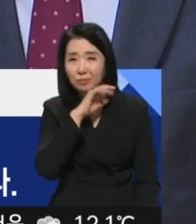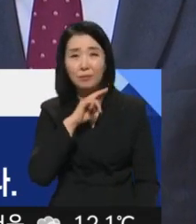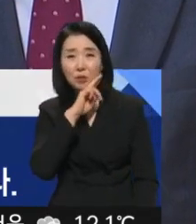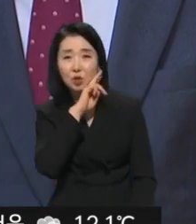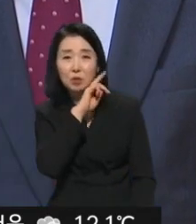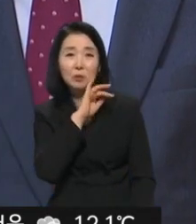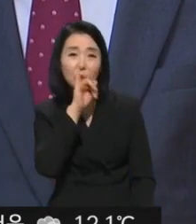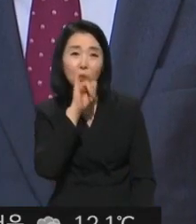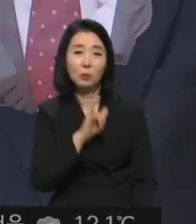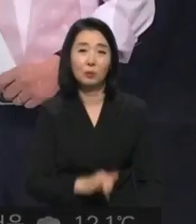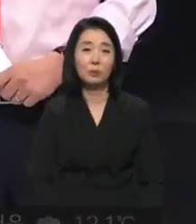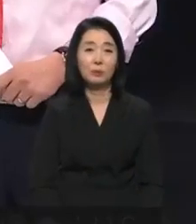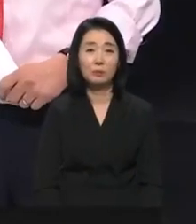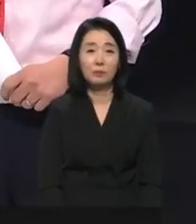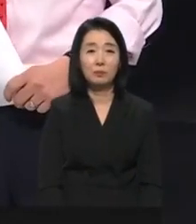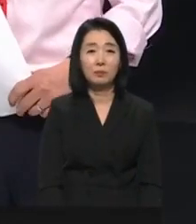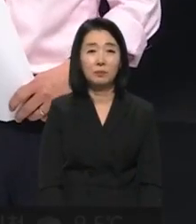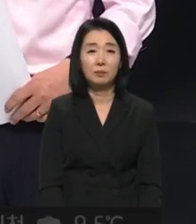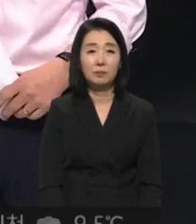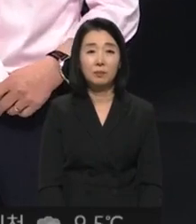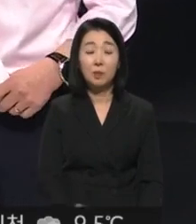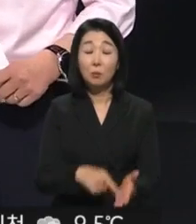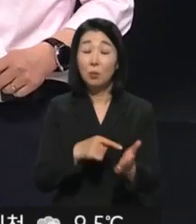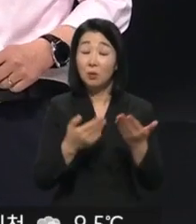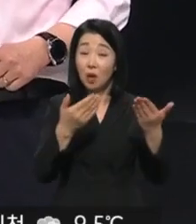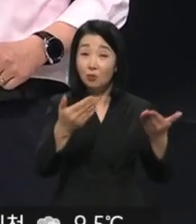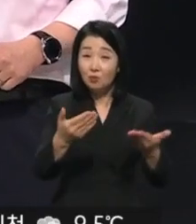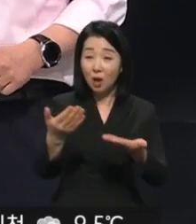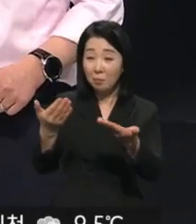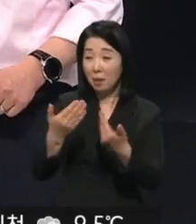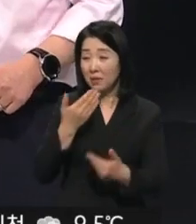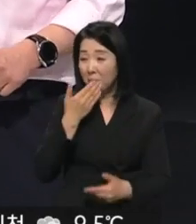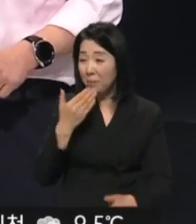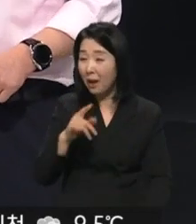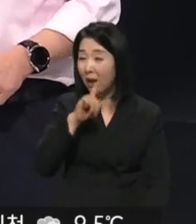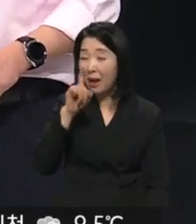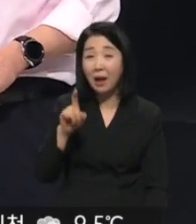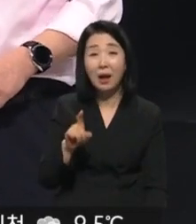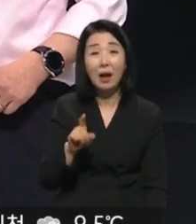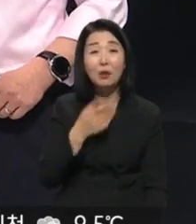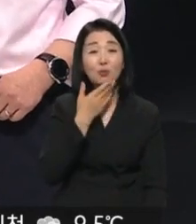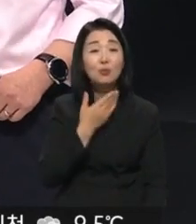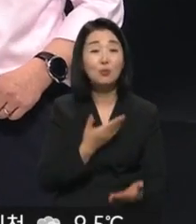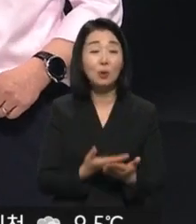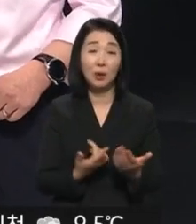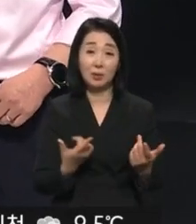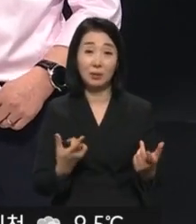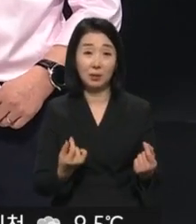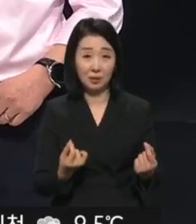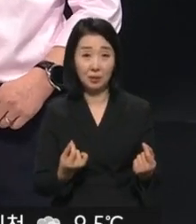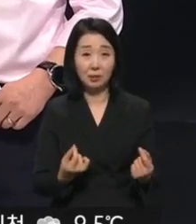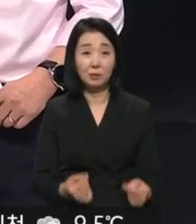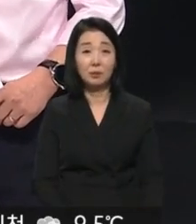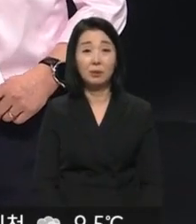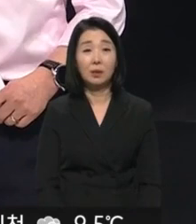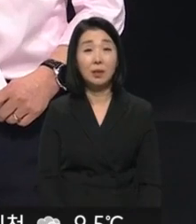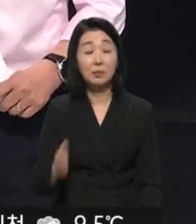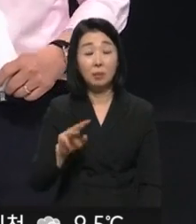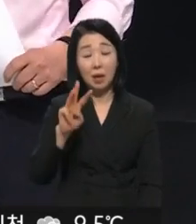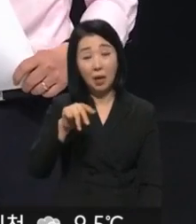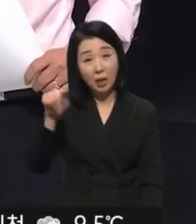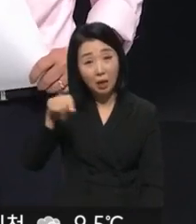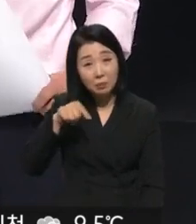겁니다. 물론 보상휴가를 받을 수 있느냐 중요한 문제 가운데 하나긴 합니다.